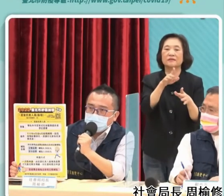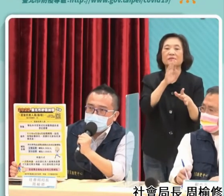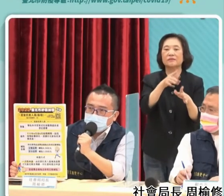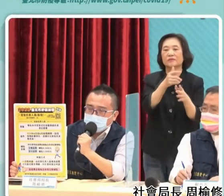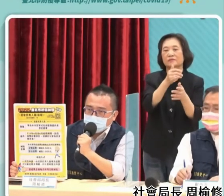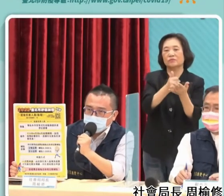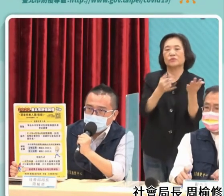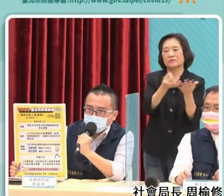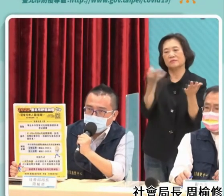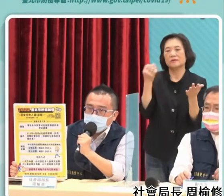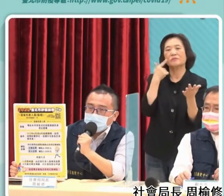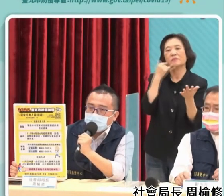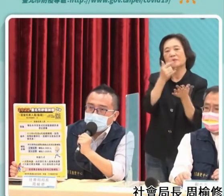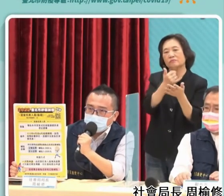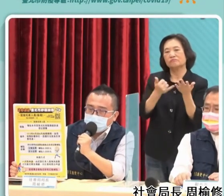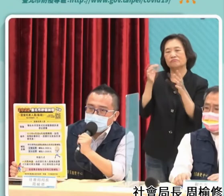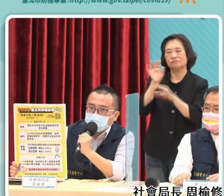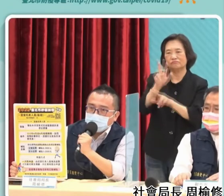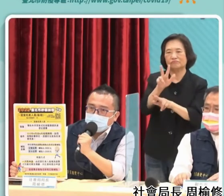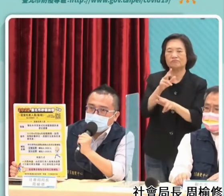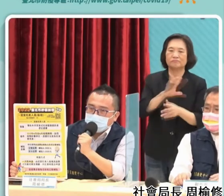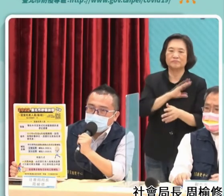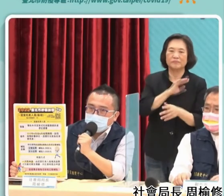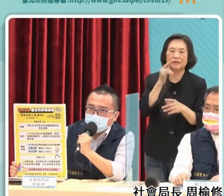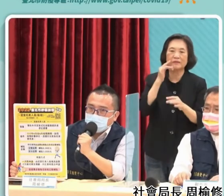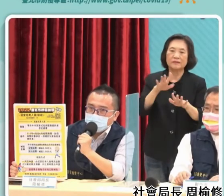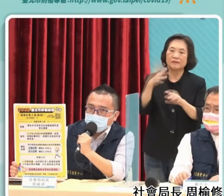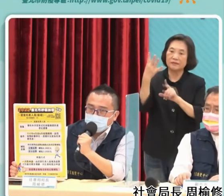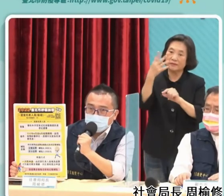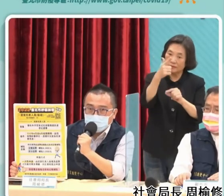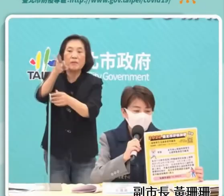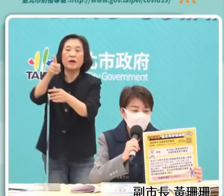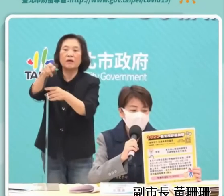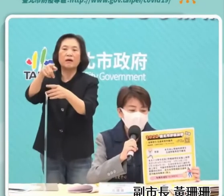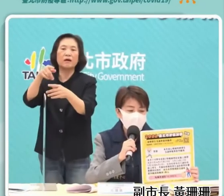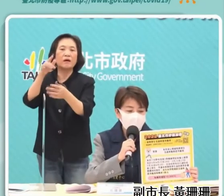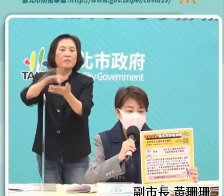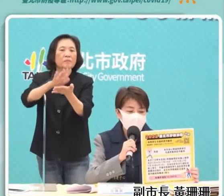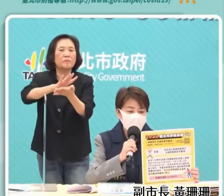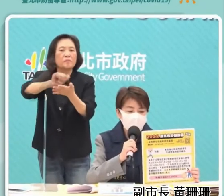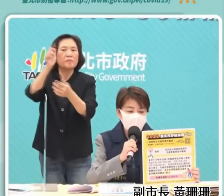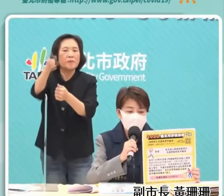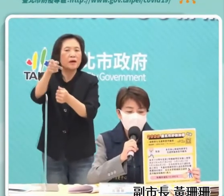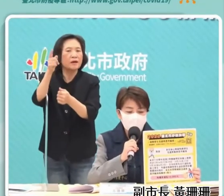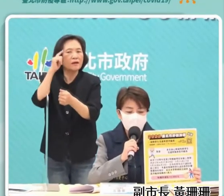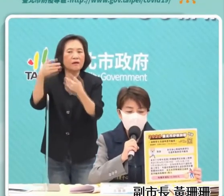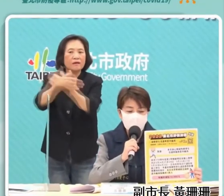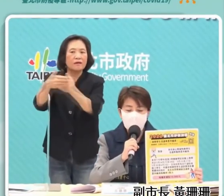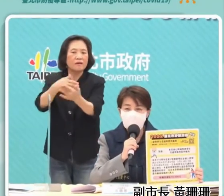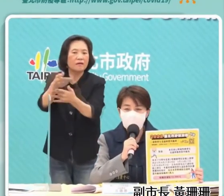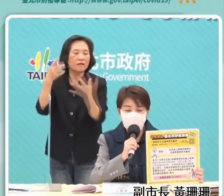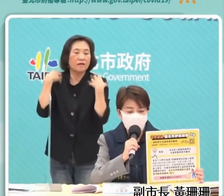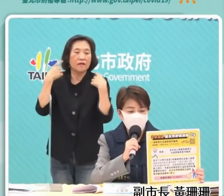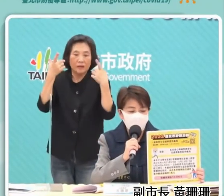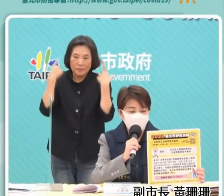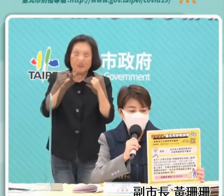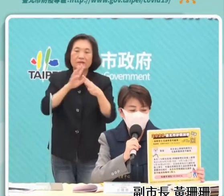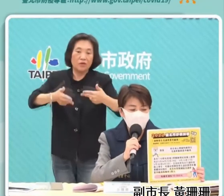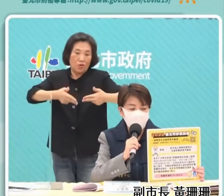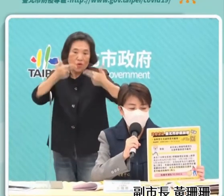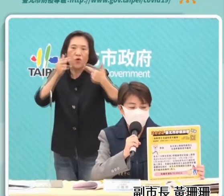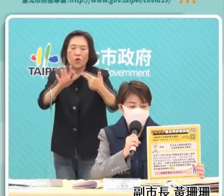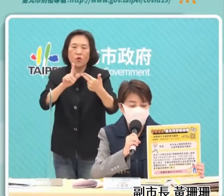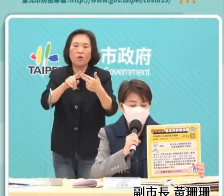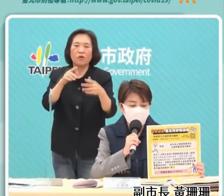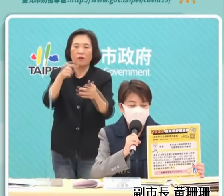七月份开始申请就可以。那有特殊情形也可以直接洽我们社会局。 因为今年第二学期有居家线上教学